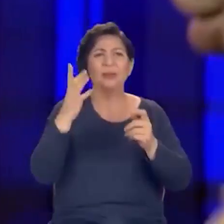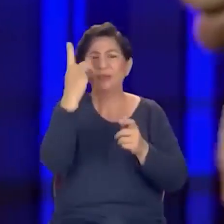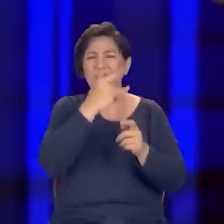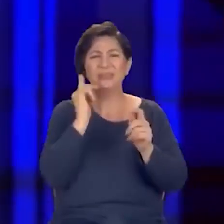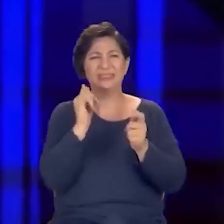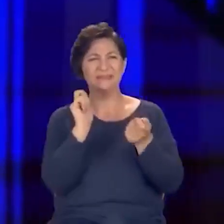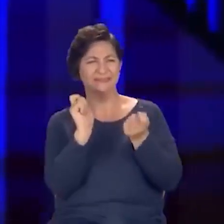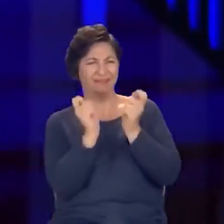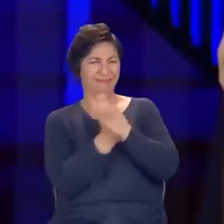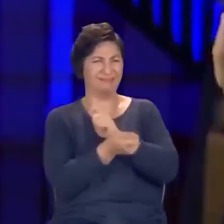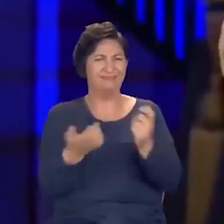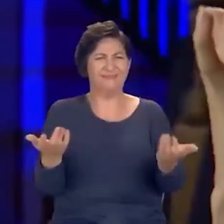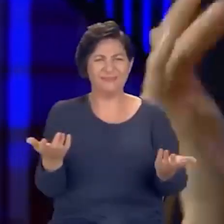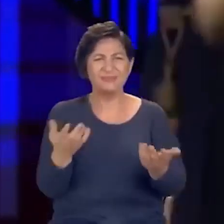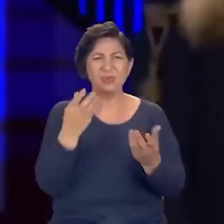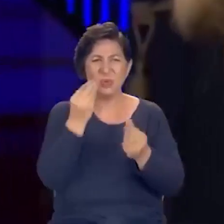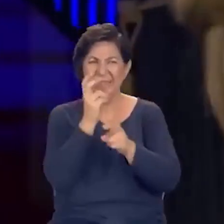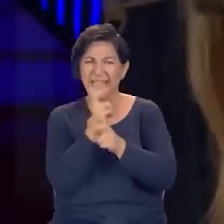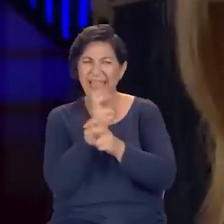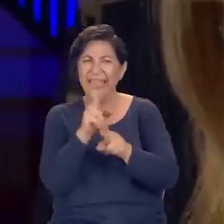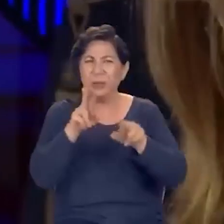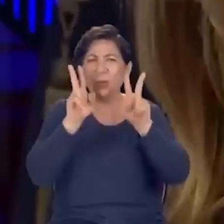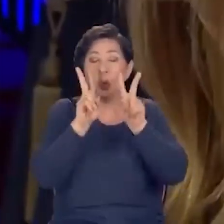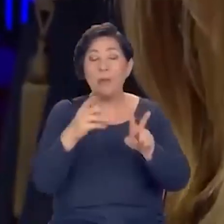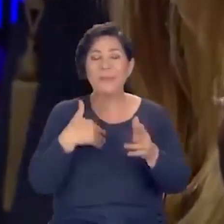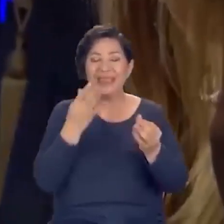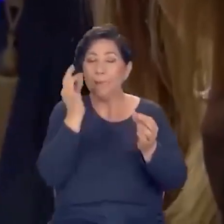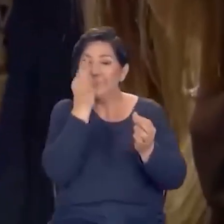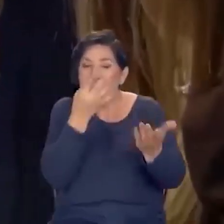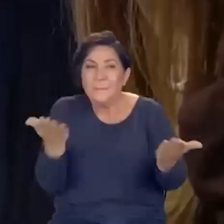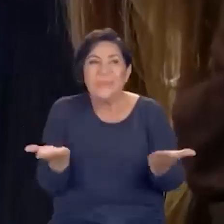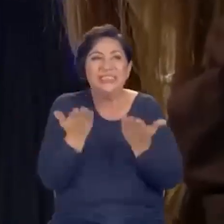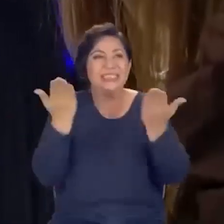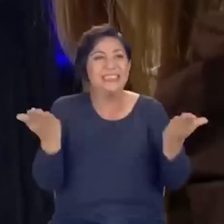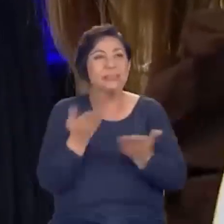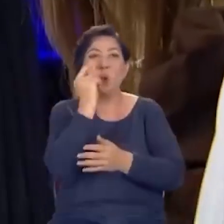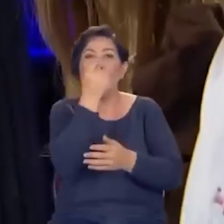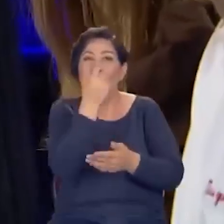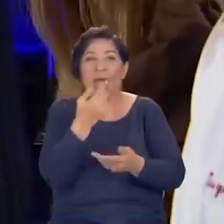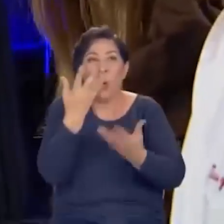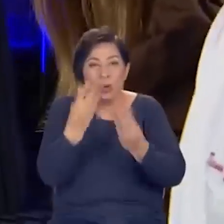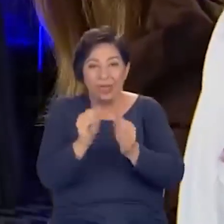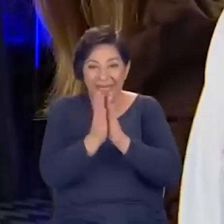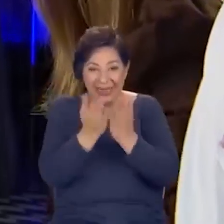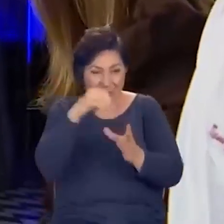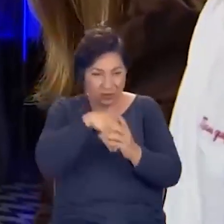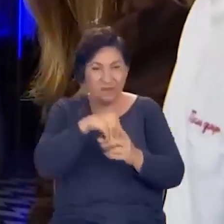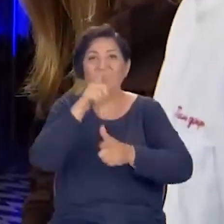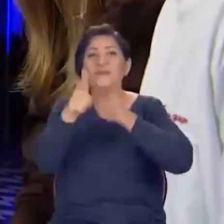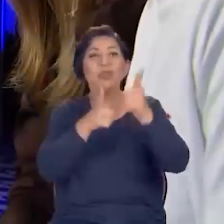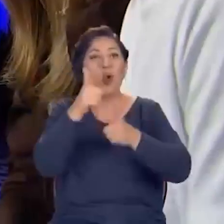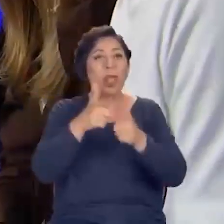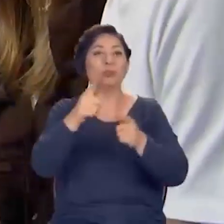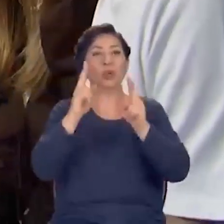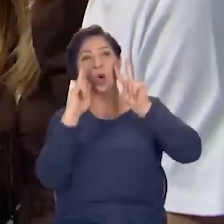birilerine dönüşüyorlar ve durum biraz tehlikeye gidiyor diye ben daha basitleştirip bunu aslında çok kolay olduğunu kitapta anlatıp videolarımda yaptığım